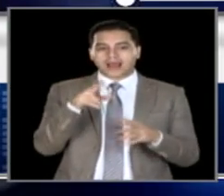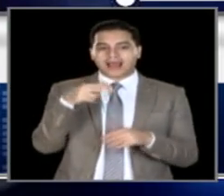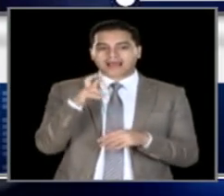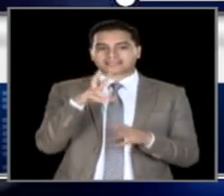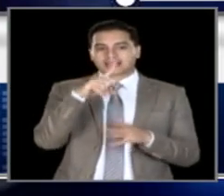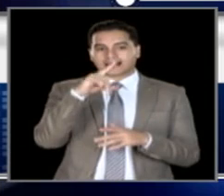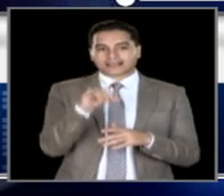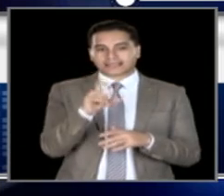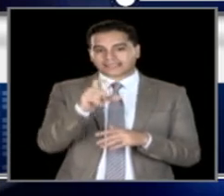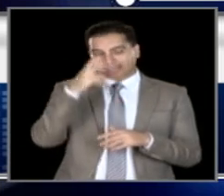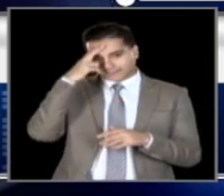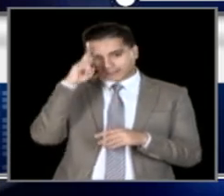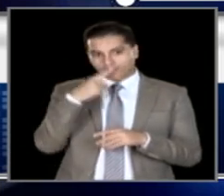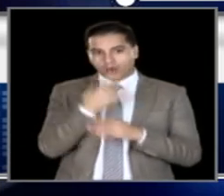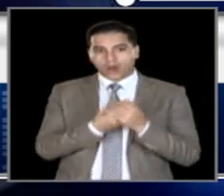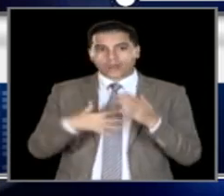طيب